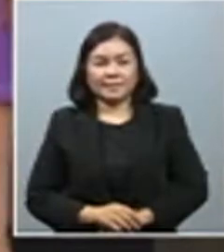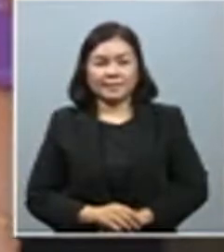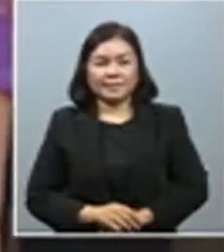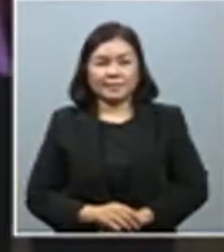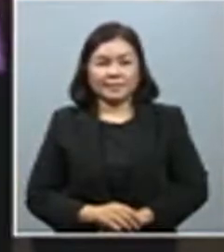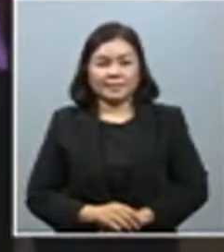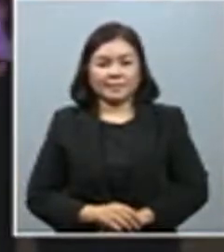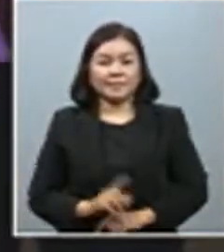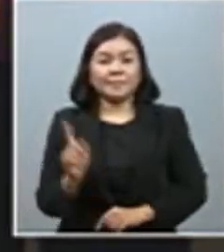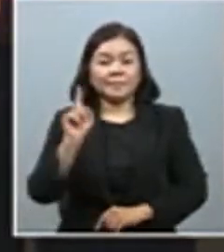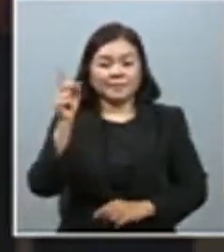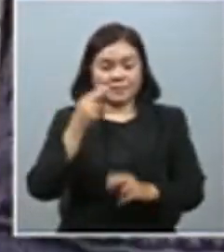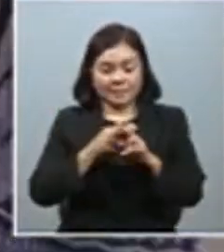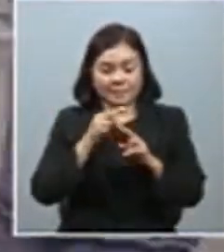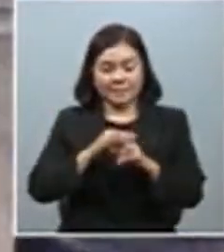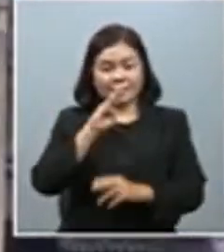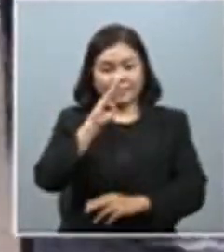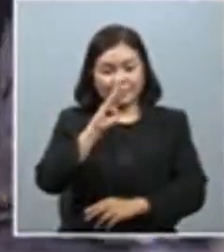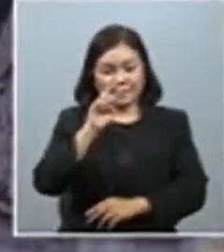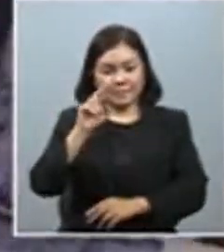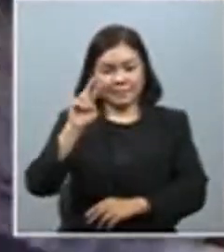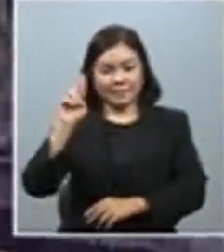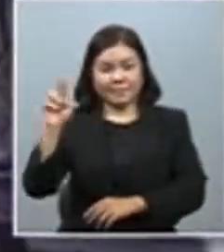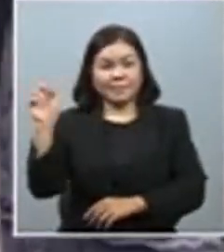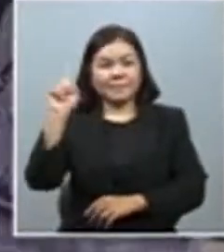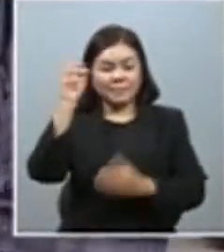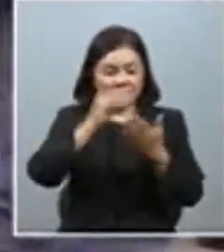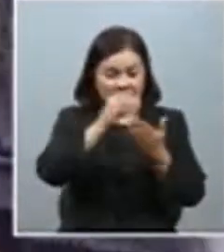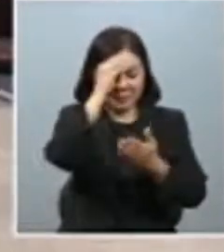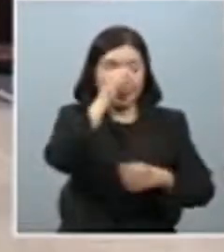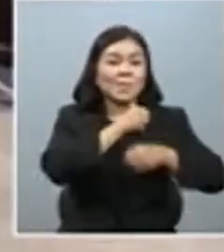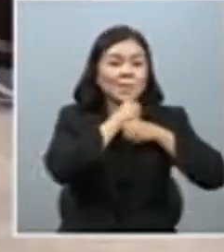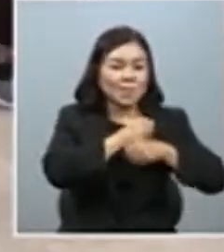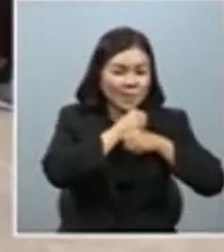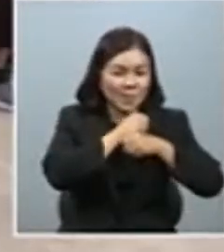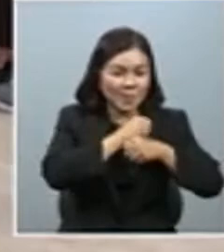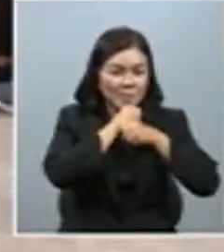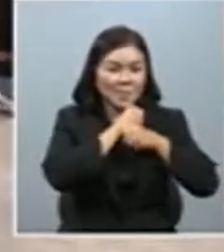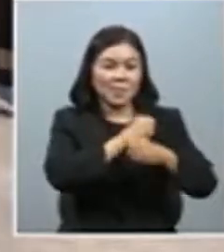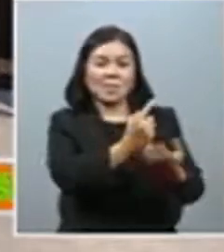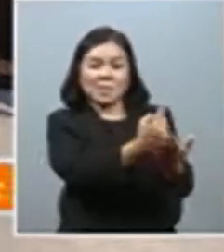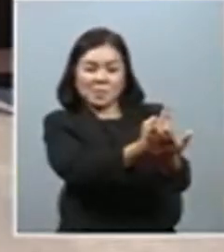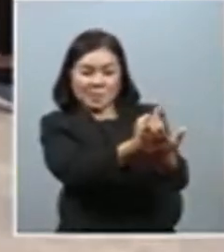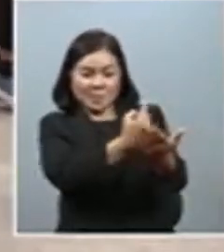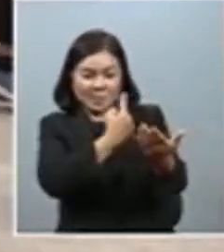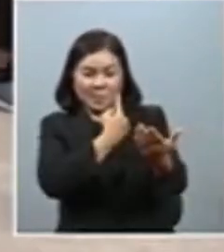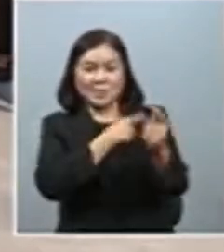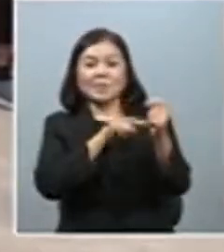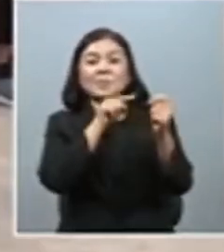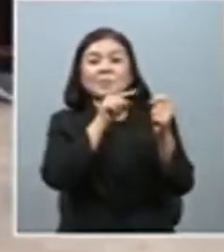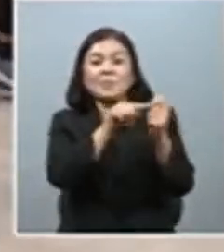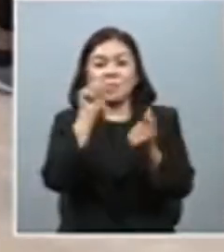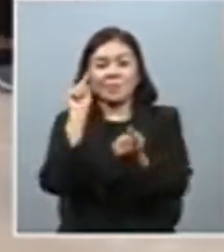คุณบรรพตนายอำเภอเมืองเลยเจอนักเรียนสวสูงวัยดีเด่นประจำตำบลนาอ่านเข้าแล้ว